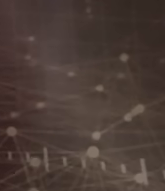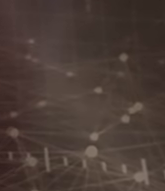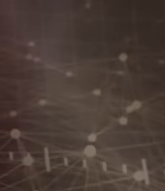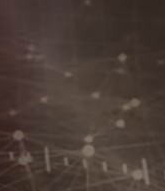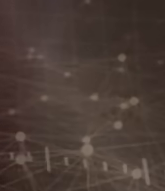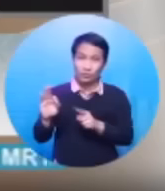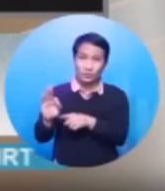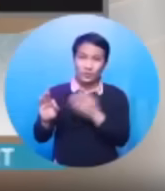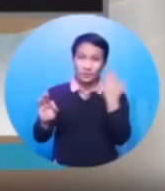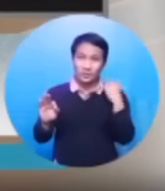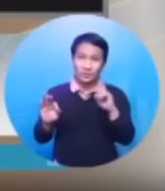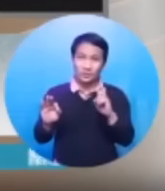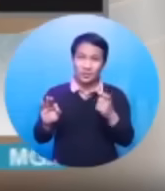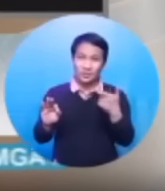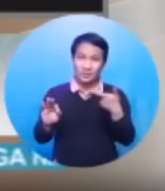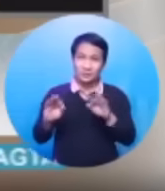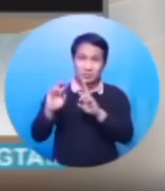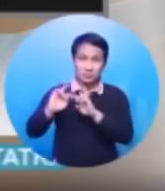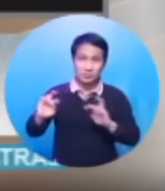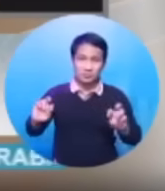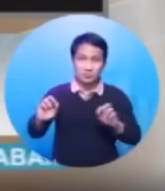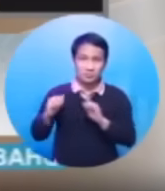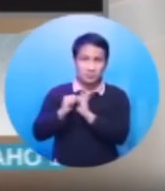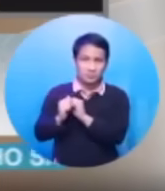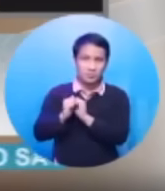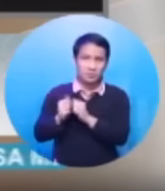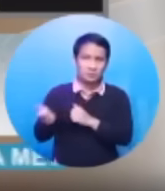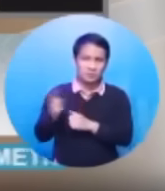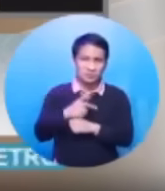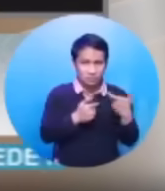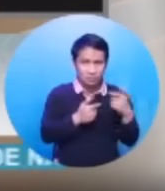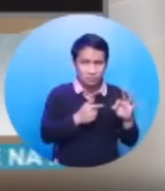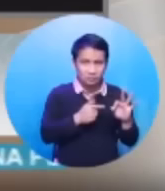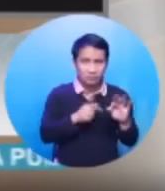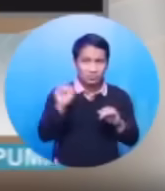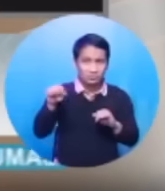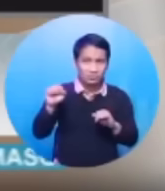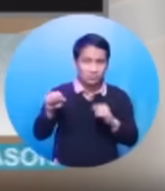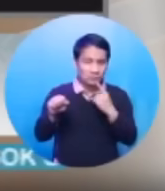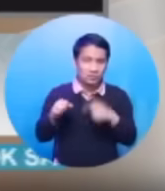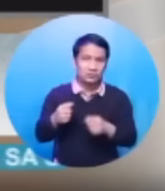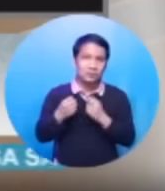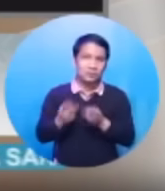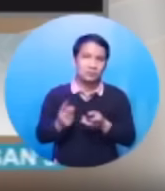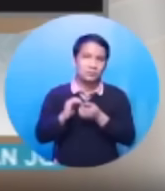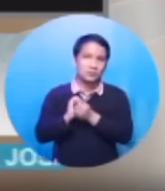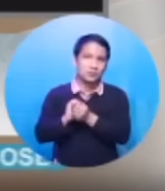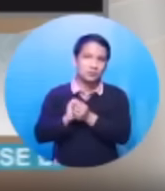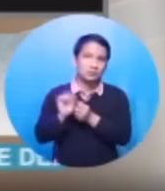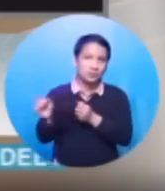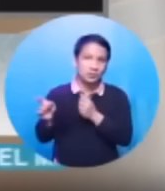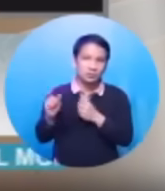ex, at nasabi sa aming research, magkasama pa rin kayo ni ex sa bahay? Opo, nag-live-in pa rin po